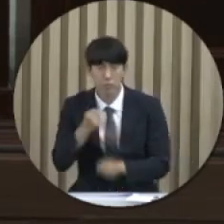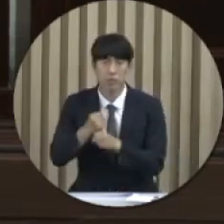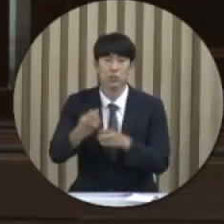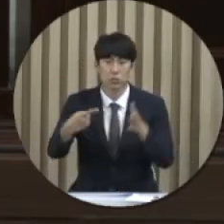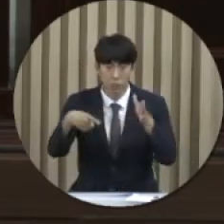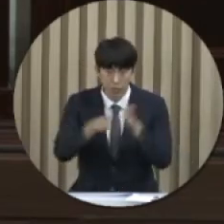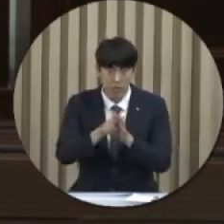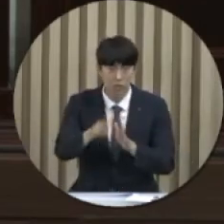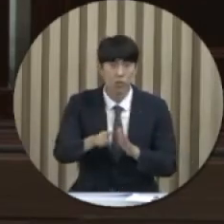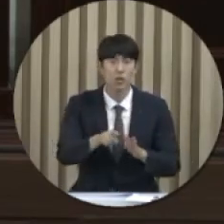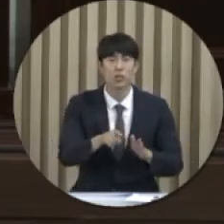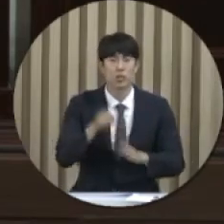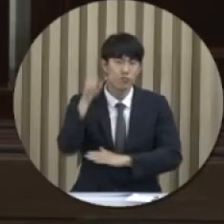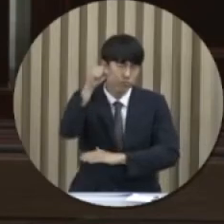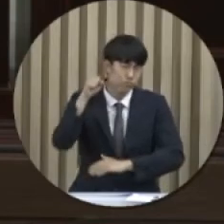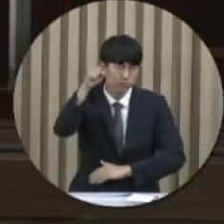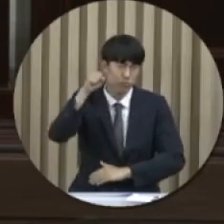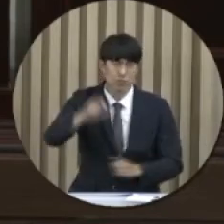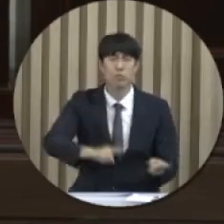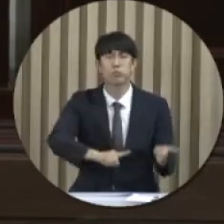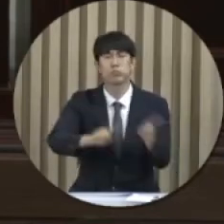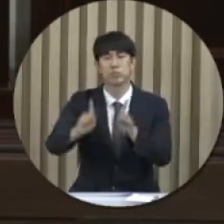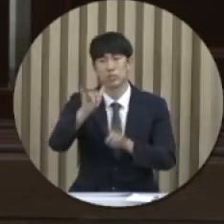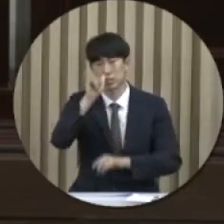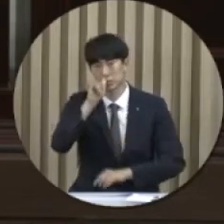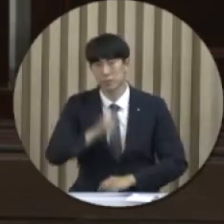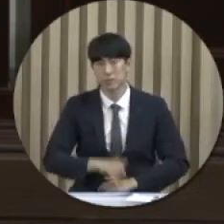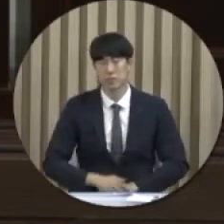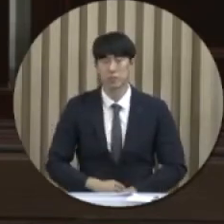움직임들이 들불처럼 일어나려 하고 있습니다.